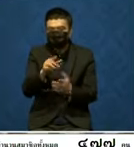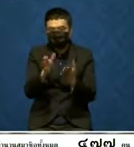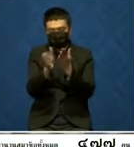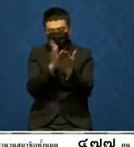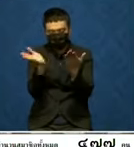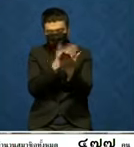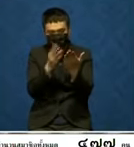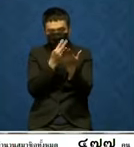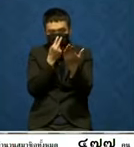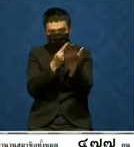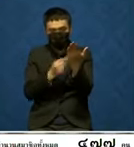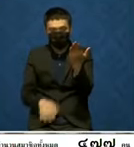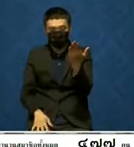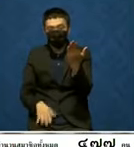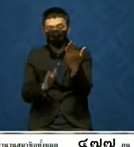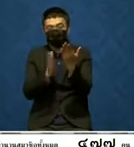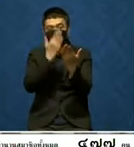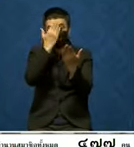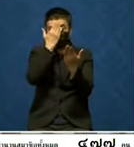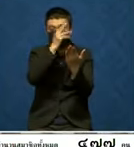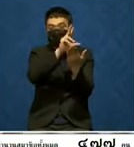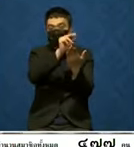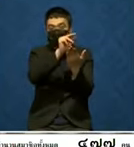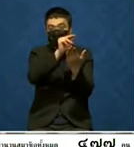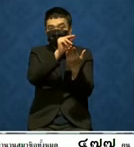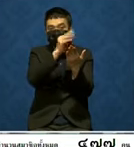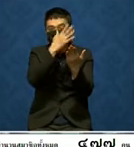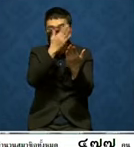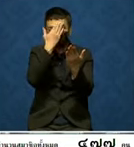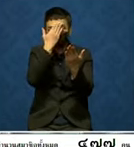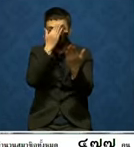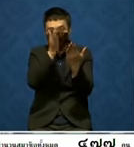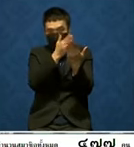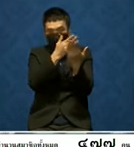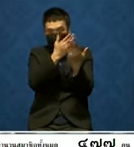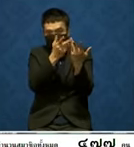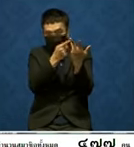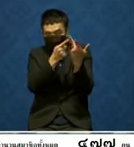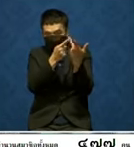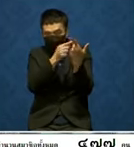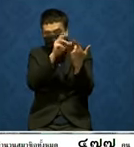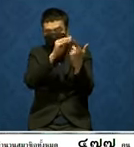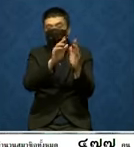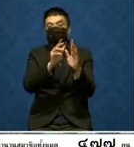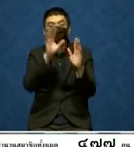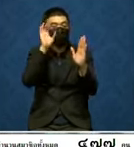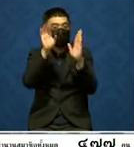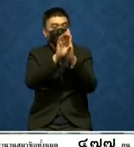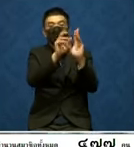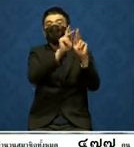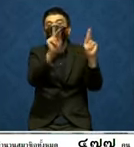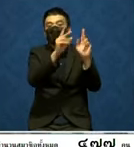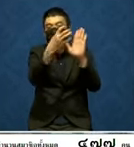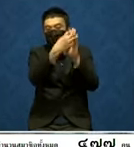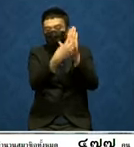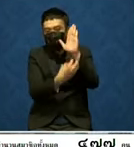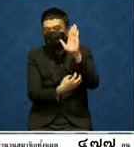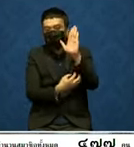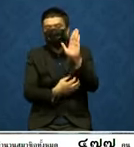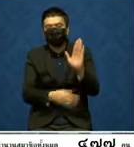านเล่มนี้เนี่ย30หน้าแรกก็เป็นรูปกรรมการ30หน้าหลังก็เป็นรูปกรรมการผมคิดว่าปีหน้าไม่